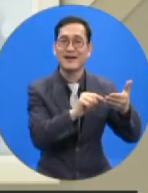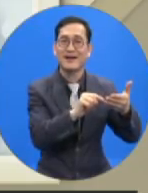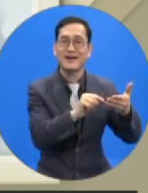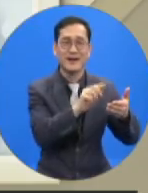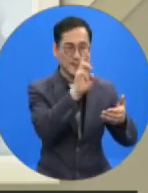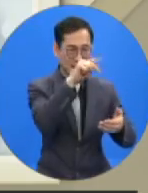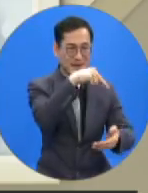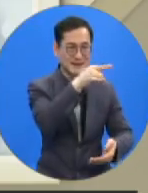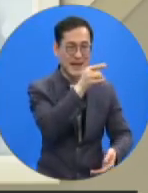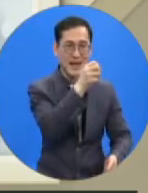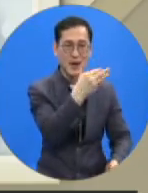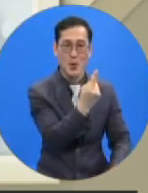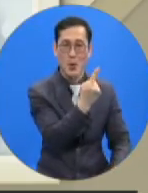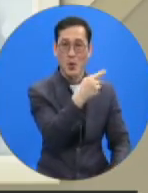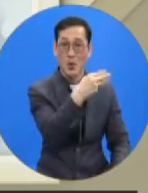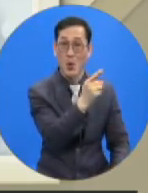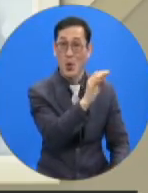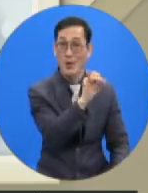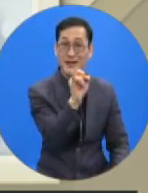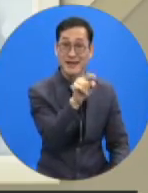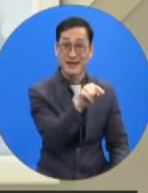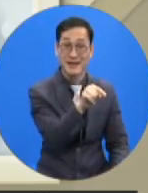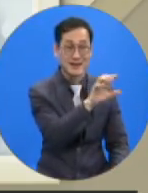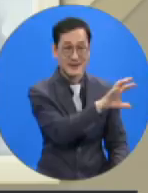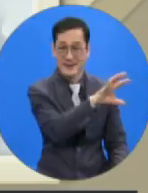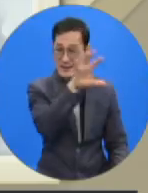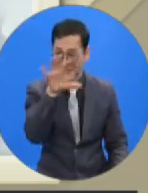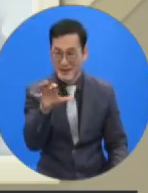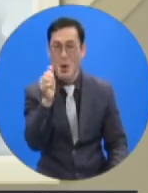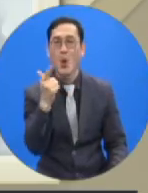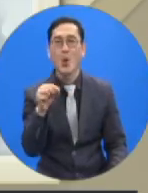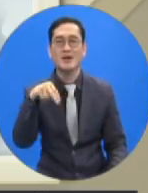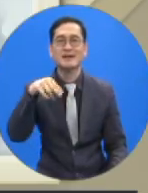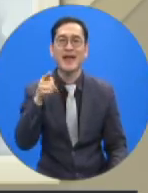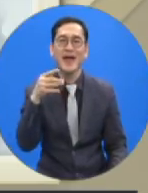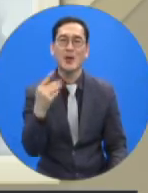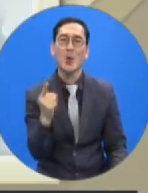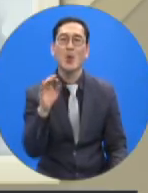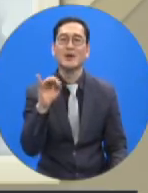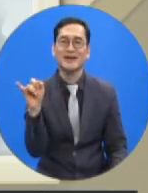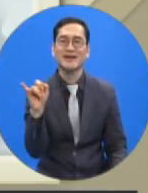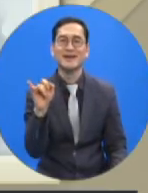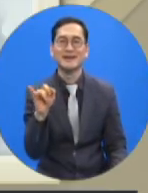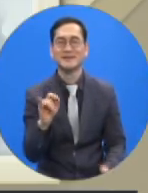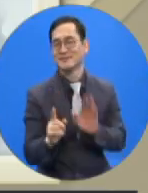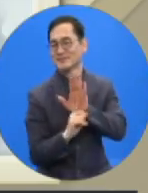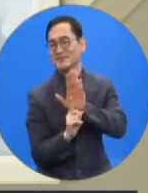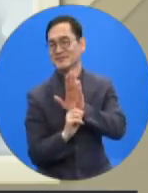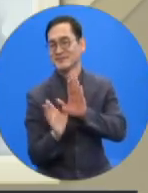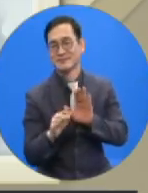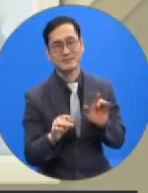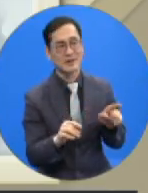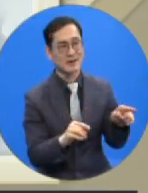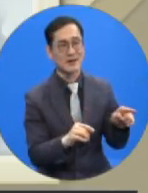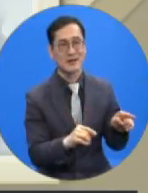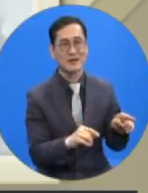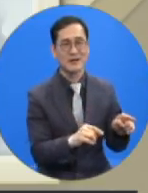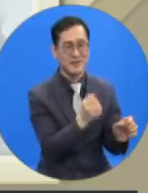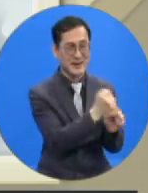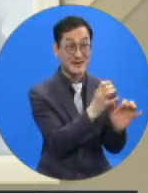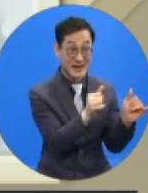캐릭터를 따라한 홍세로이를 발표했다가 원작 작가가 반발해서 없던 일로 했다고 합니다. 그리고 두 번째는